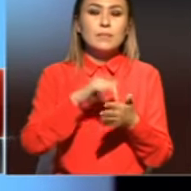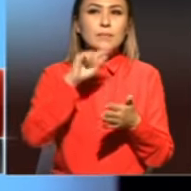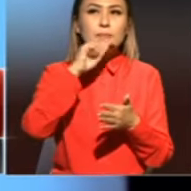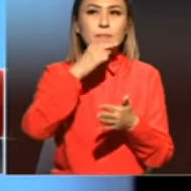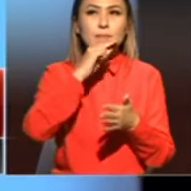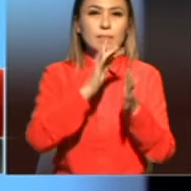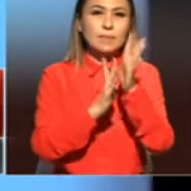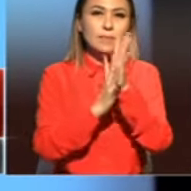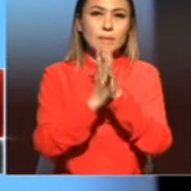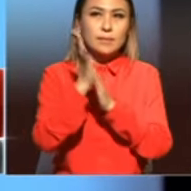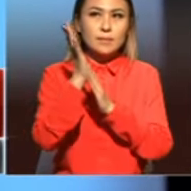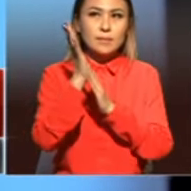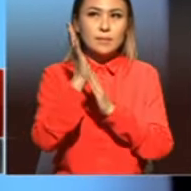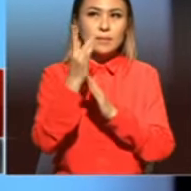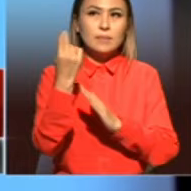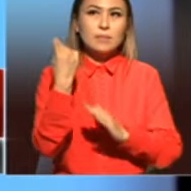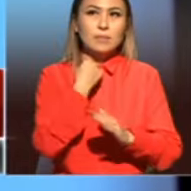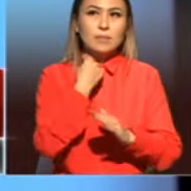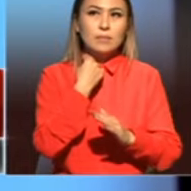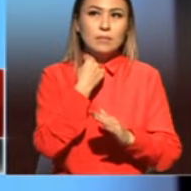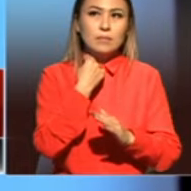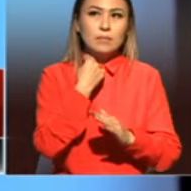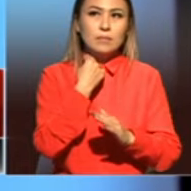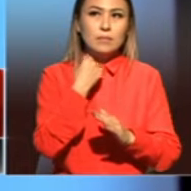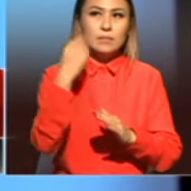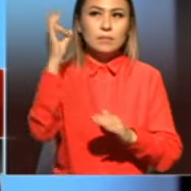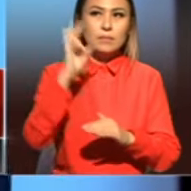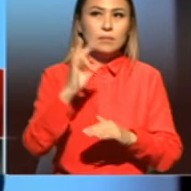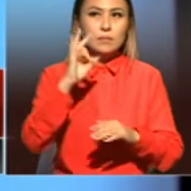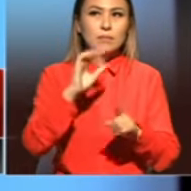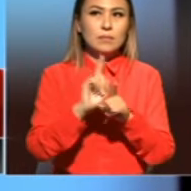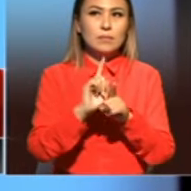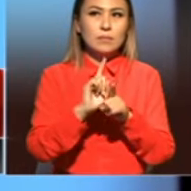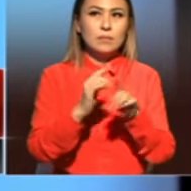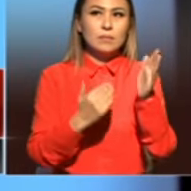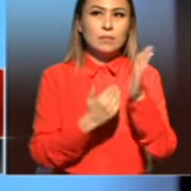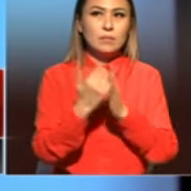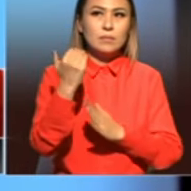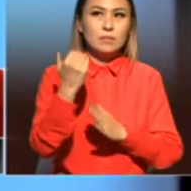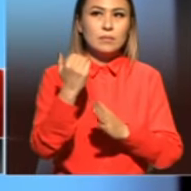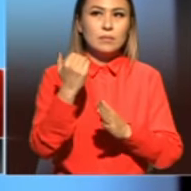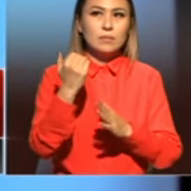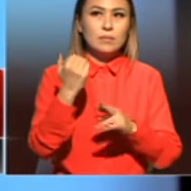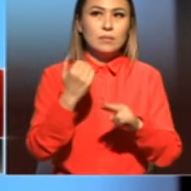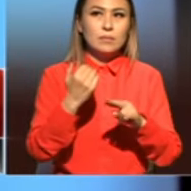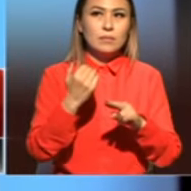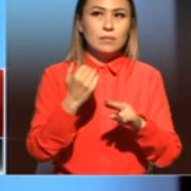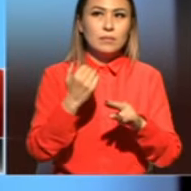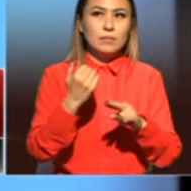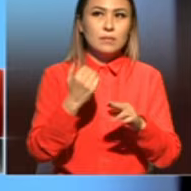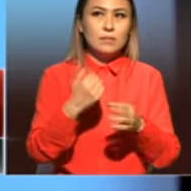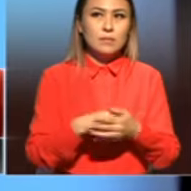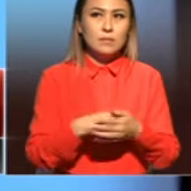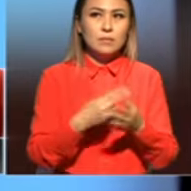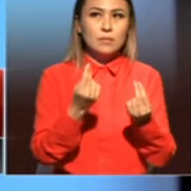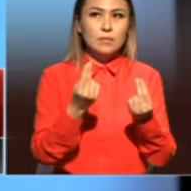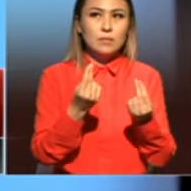экономиканың өсу қарқыны қарыздың өтеу пайызынан әлдеқайда жоғары болады. Яғни ол